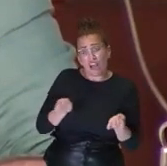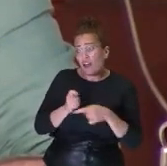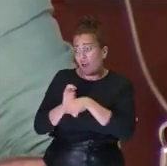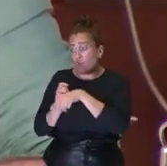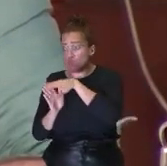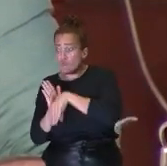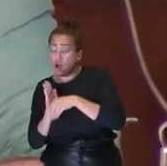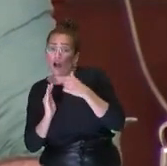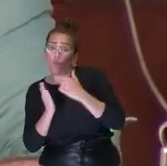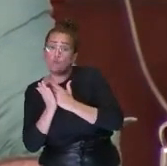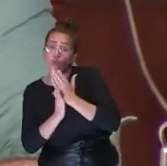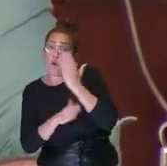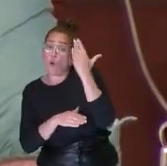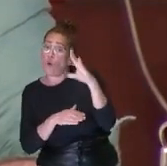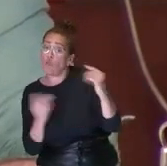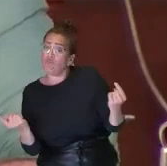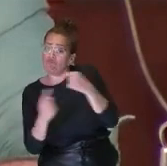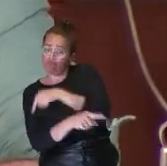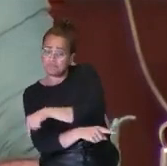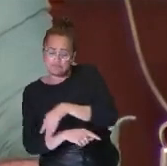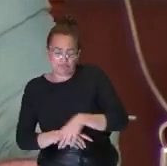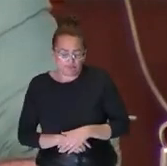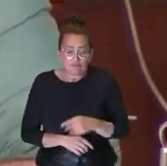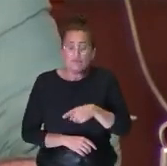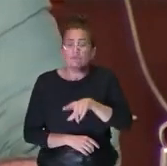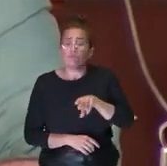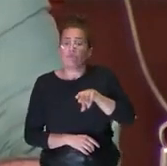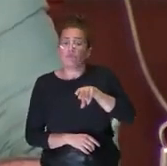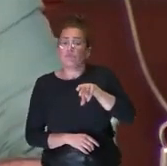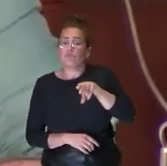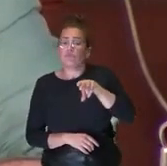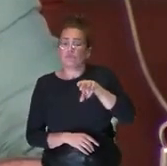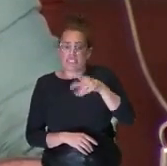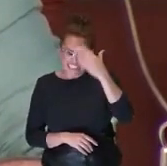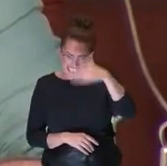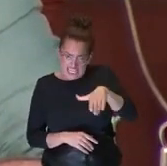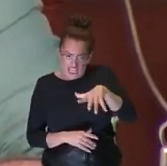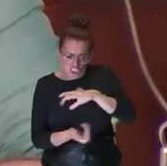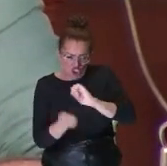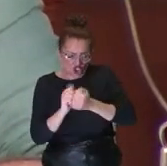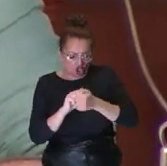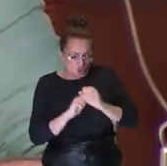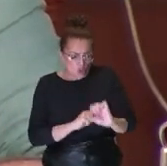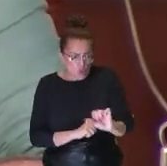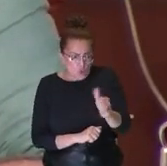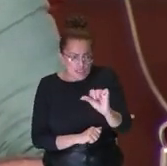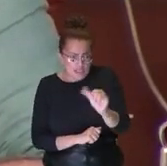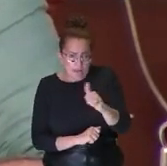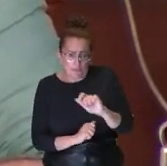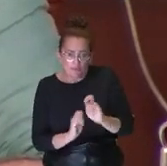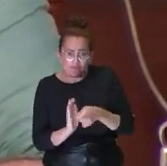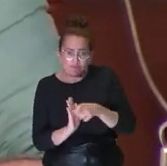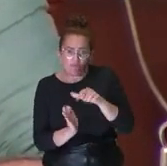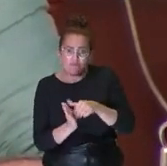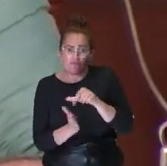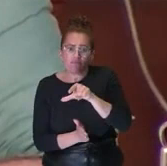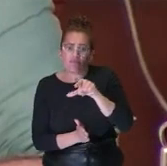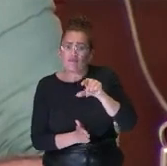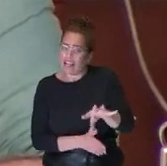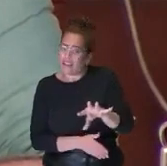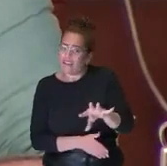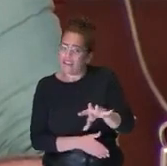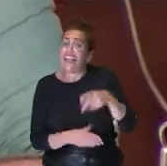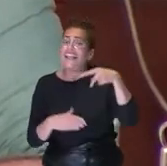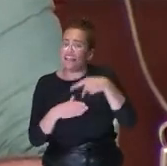a évidemment le PLU, avec la 11e modification qui va entrer en vigueur début 2024, avec une évolution des seuils de diversité